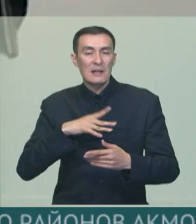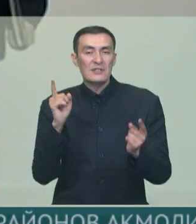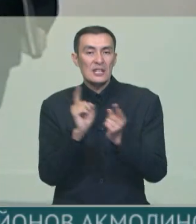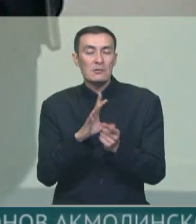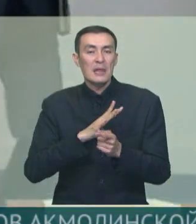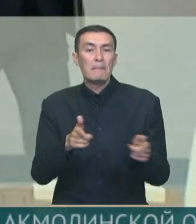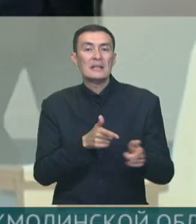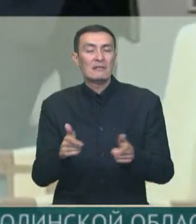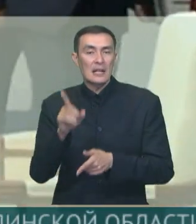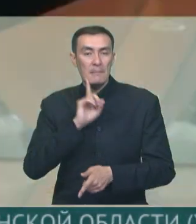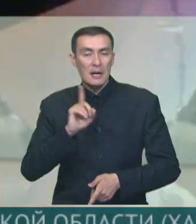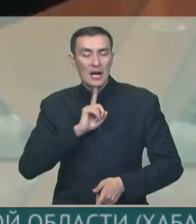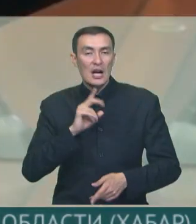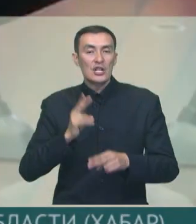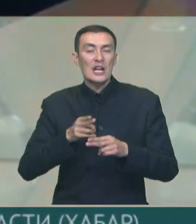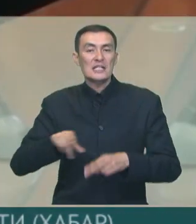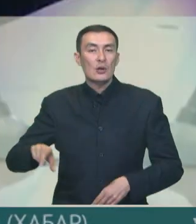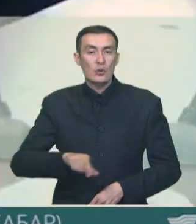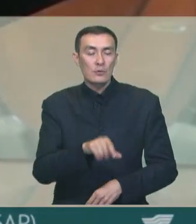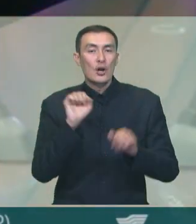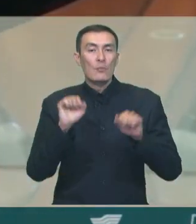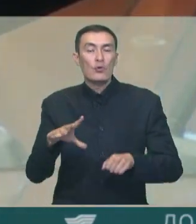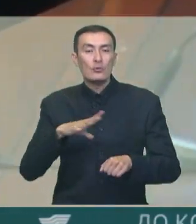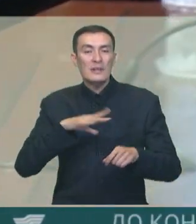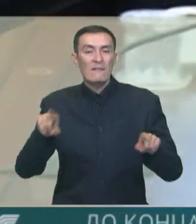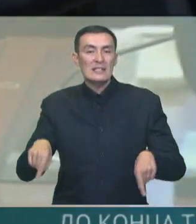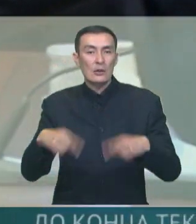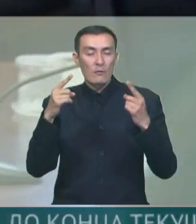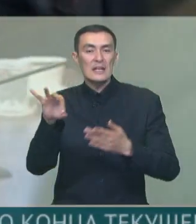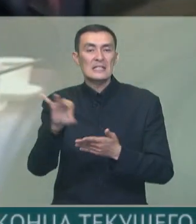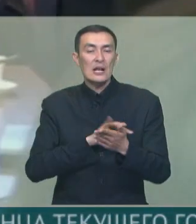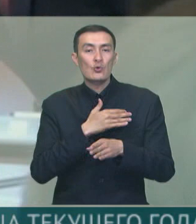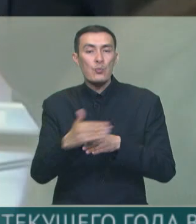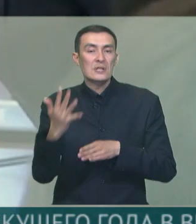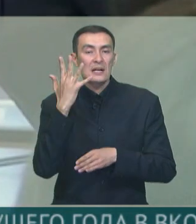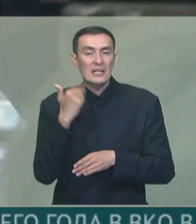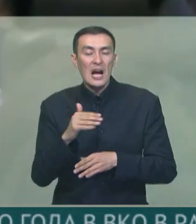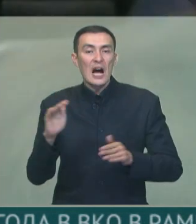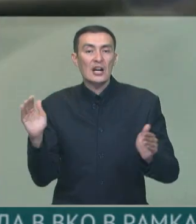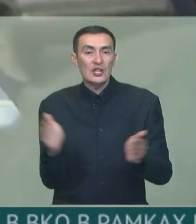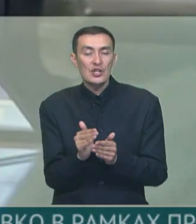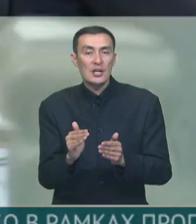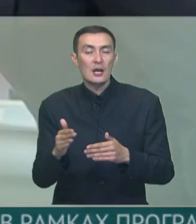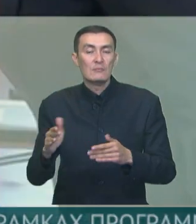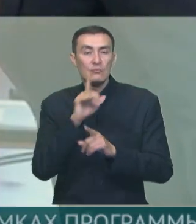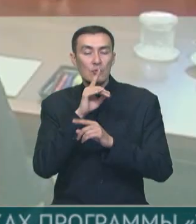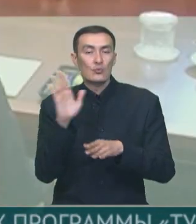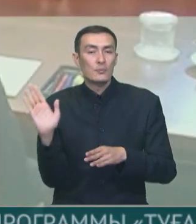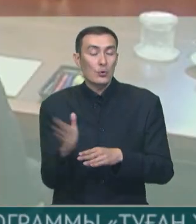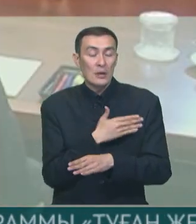стала подготовительной. Железнодорожные пути могут быть воссоединены сразу после того, как ограничения будут сняты. Добавлю,